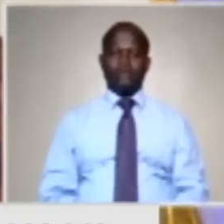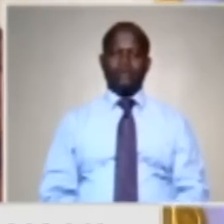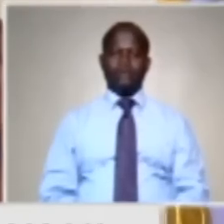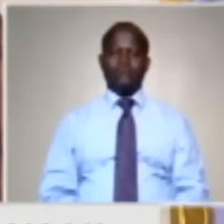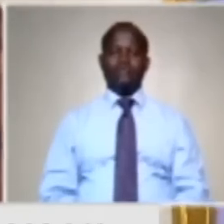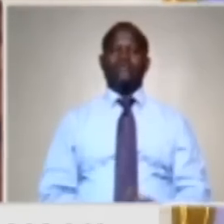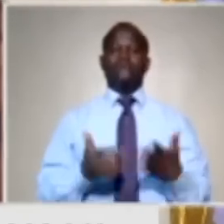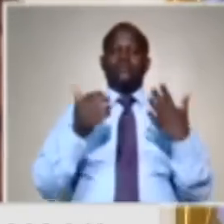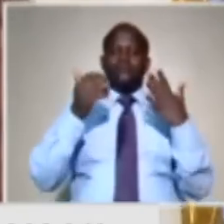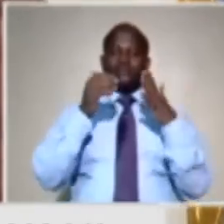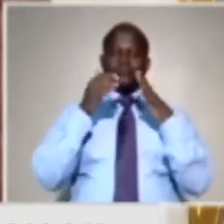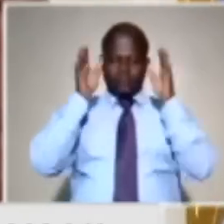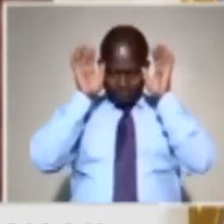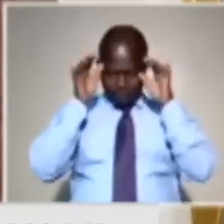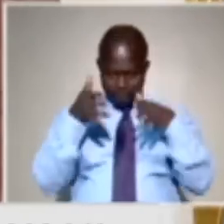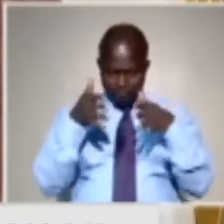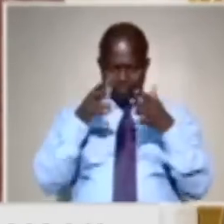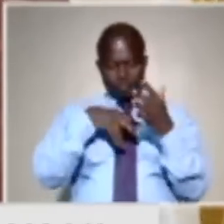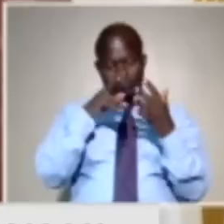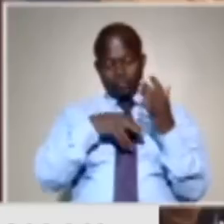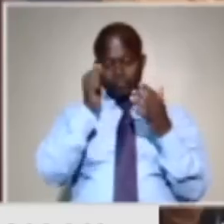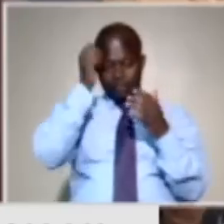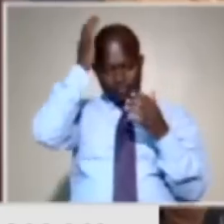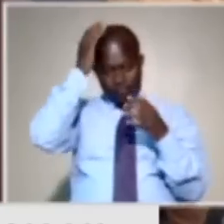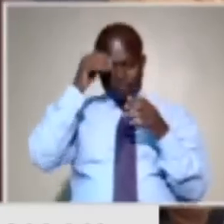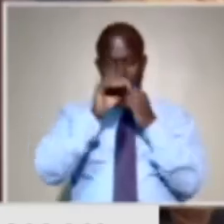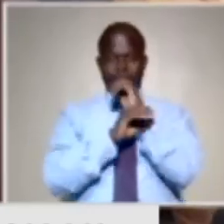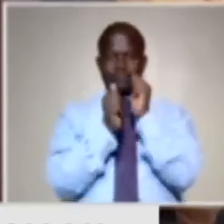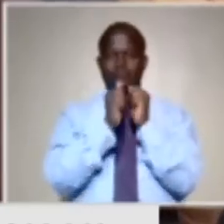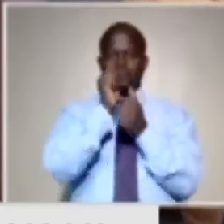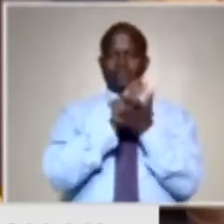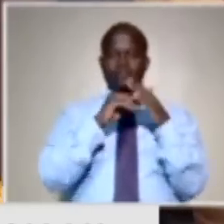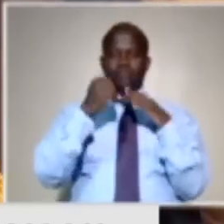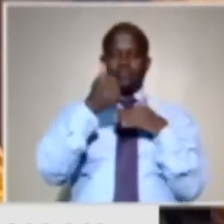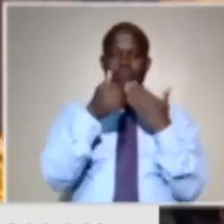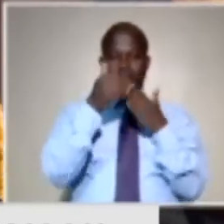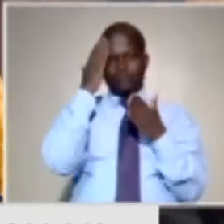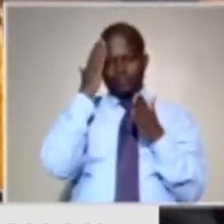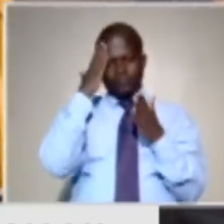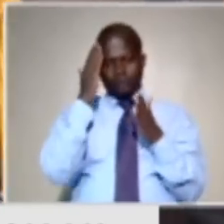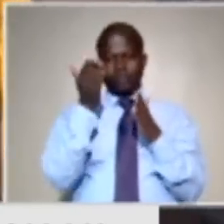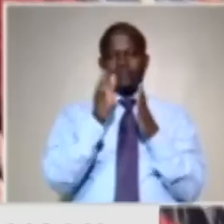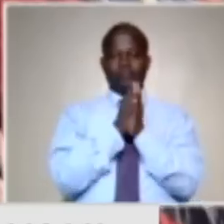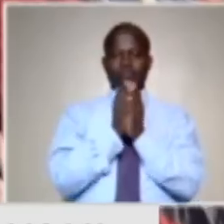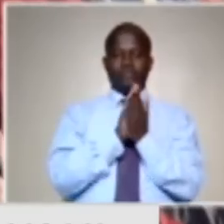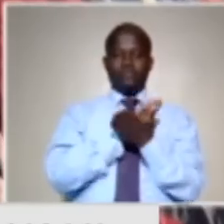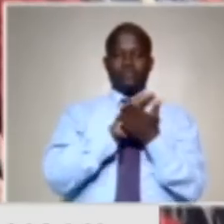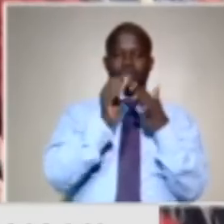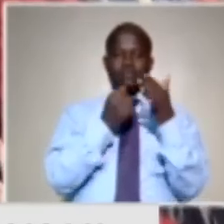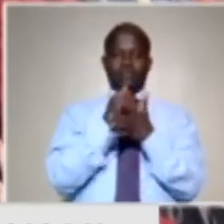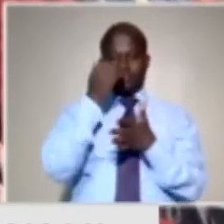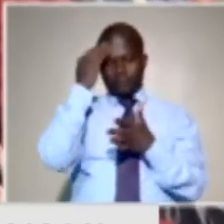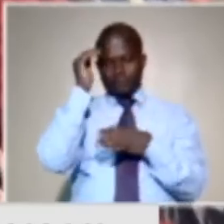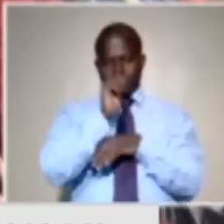bavuga badasoma nibura ibice 15 bya Quran Bamwe muri bo bavuga ko kumenya iki gitabo gitagatifu bituma barushaho